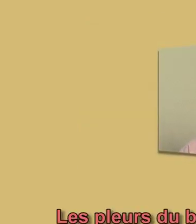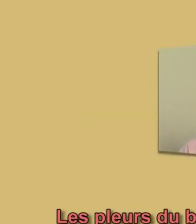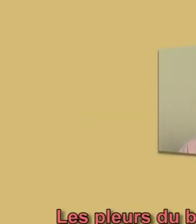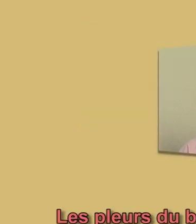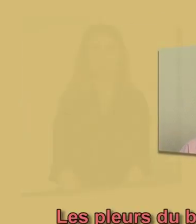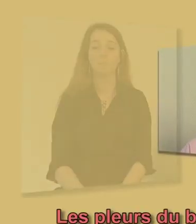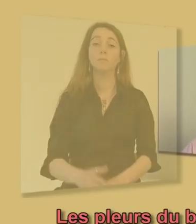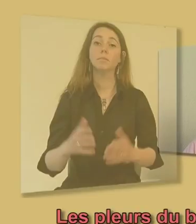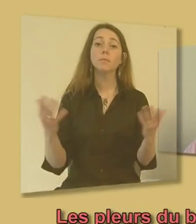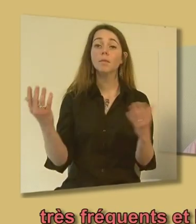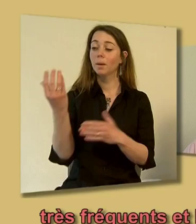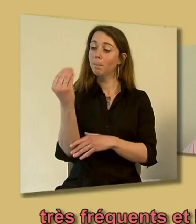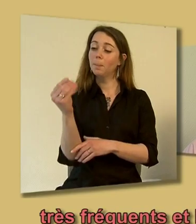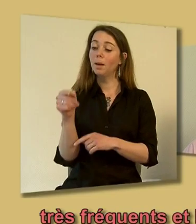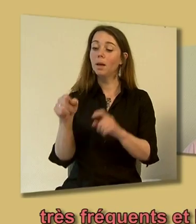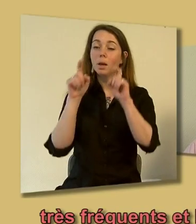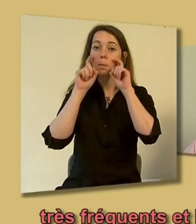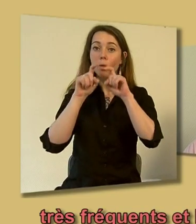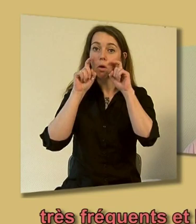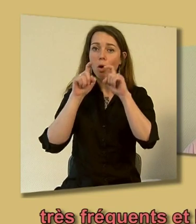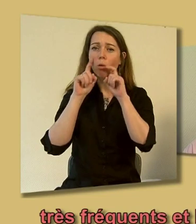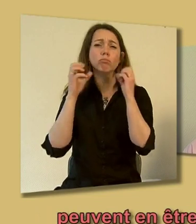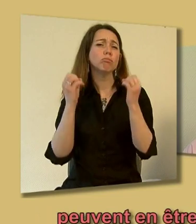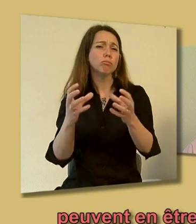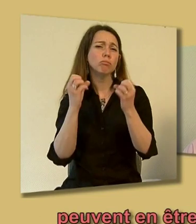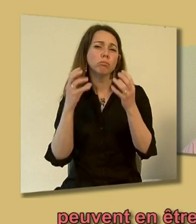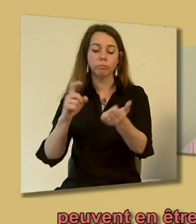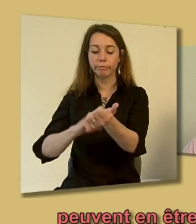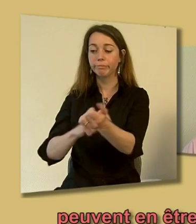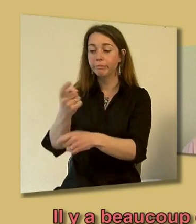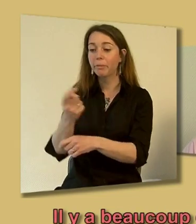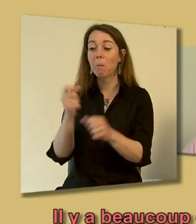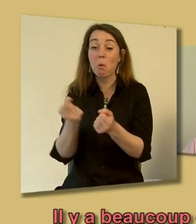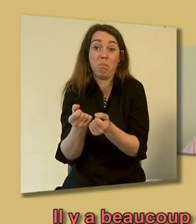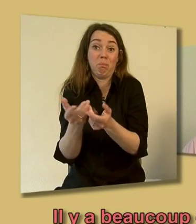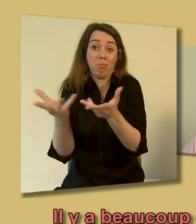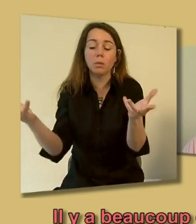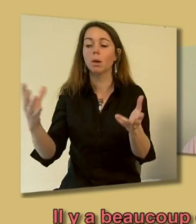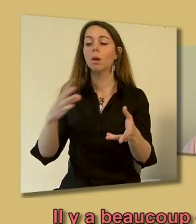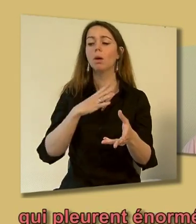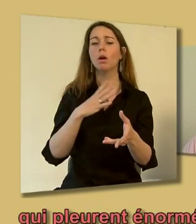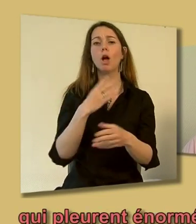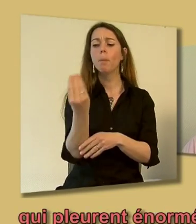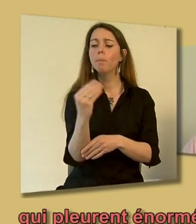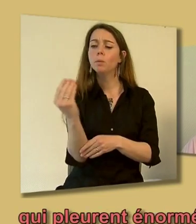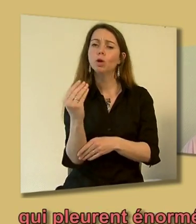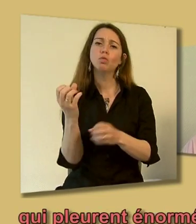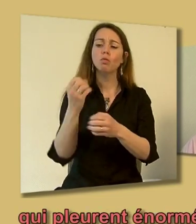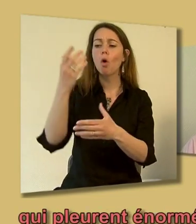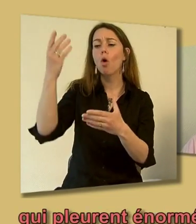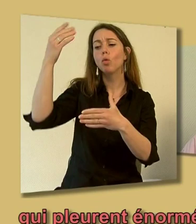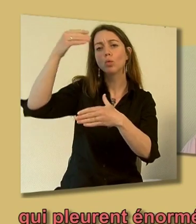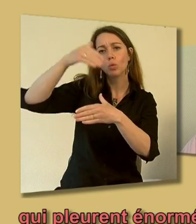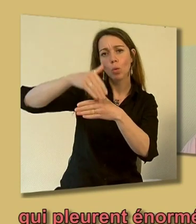Les pleurs du bébé sont très fréquents et les causes peuvent en être variées. Souvent, on a beaucoup de bébés qui, le soir,